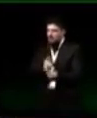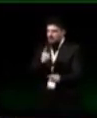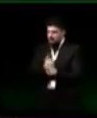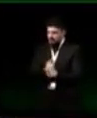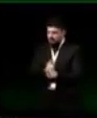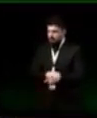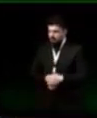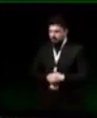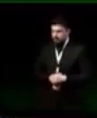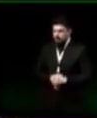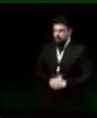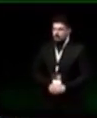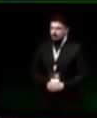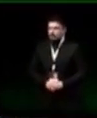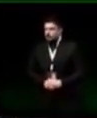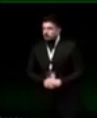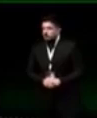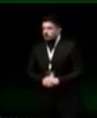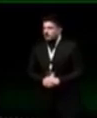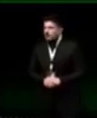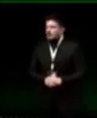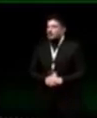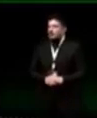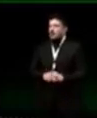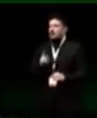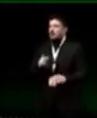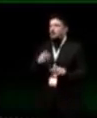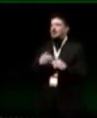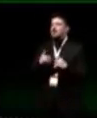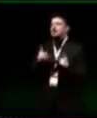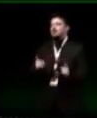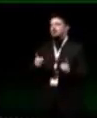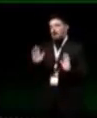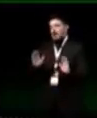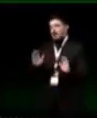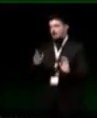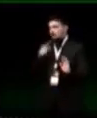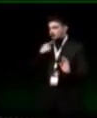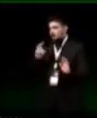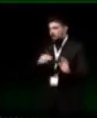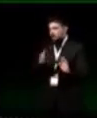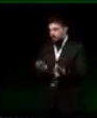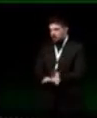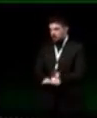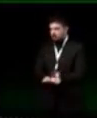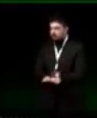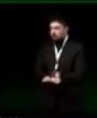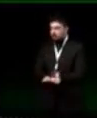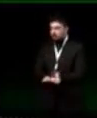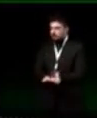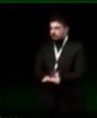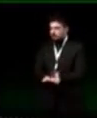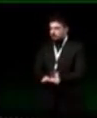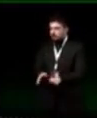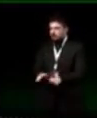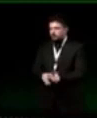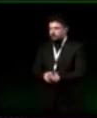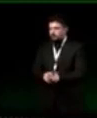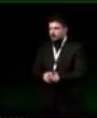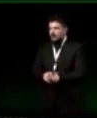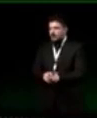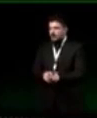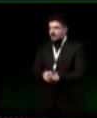diritti. Quello che dovremo fare però, e finisco, è essere in grado